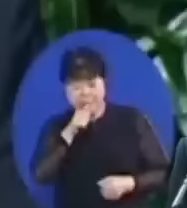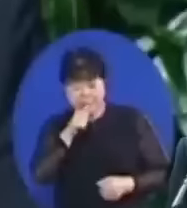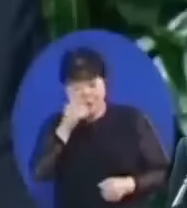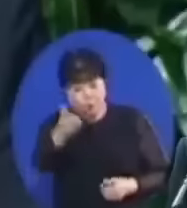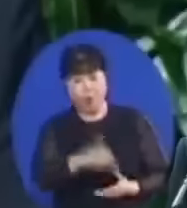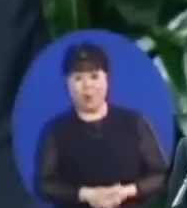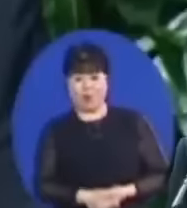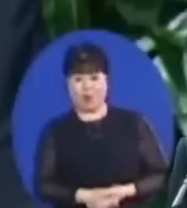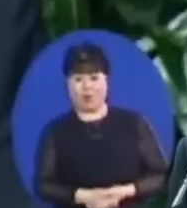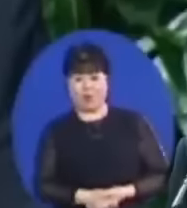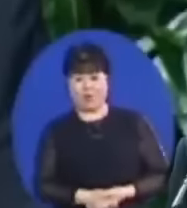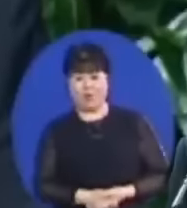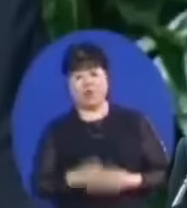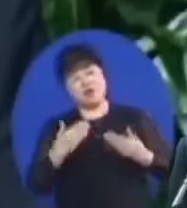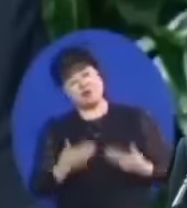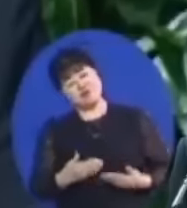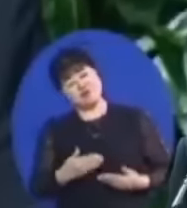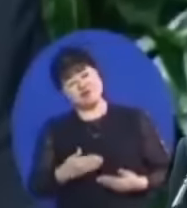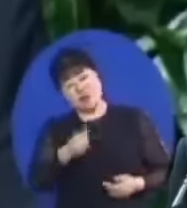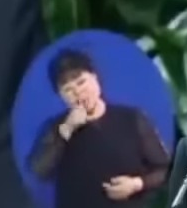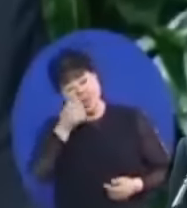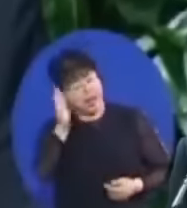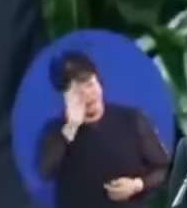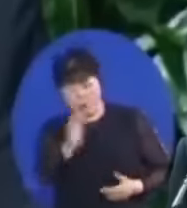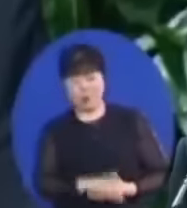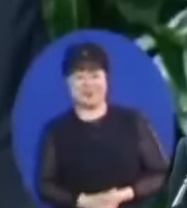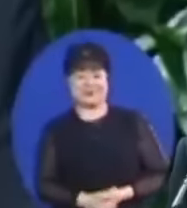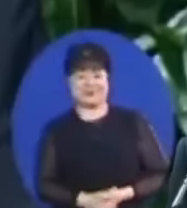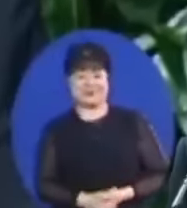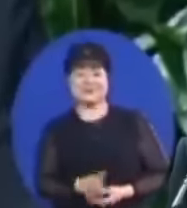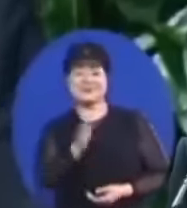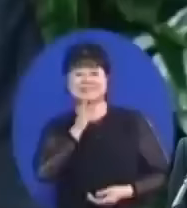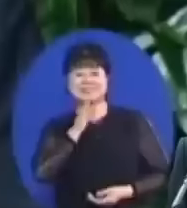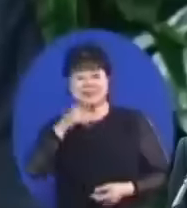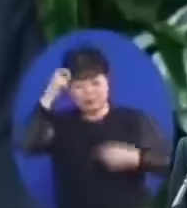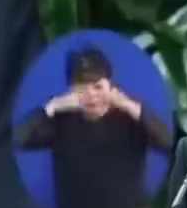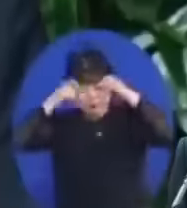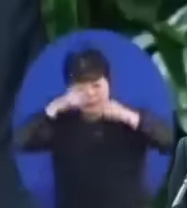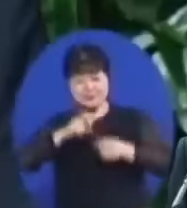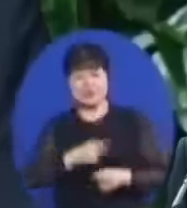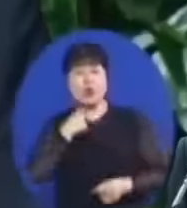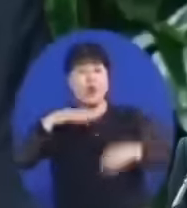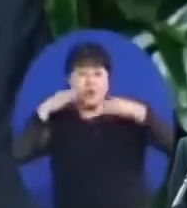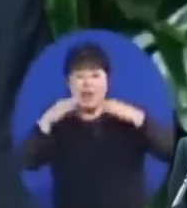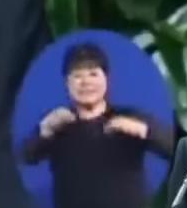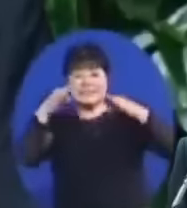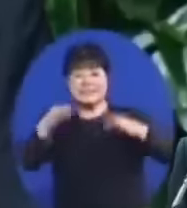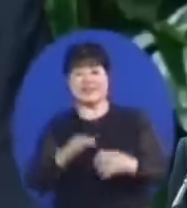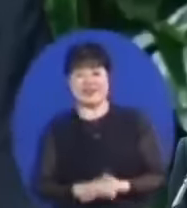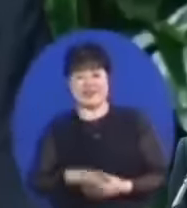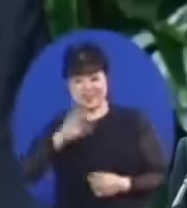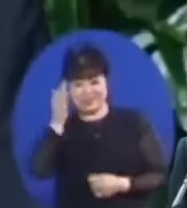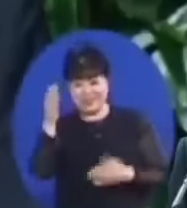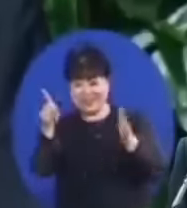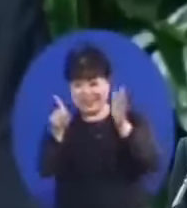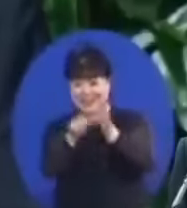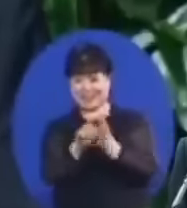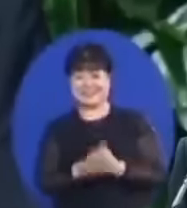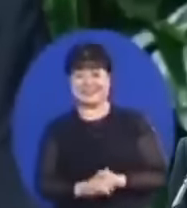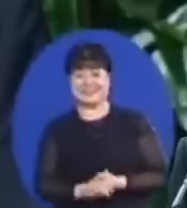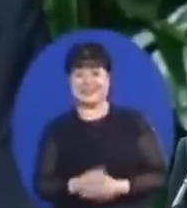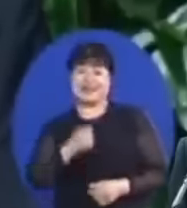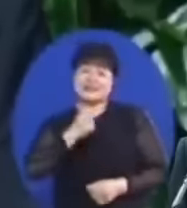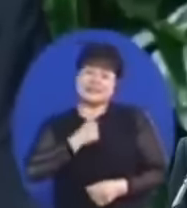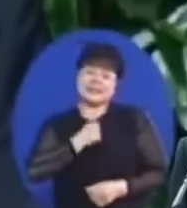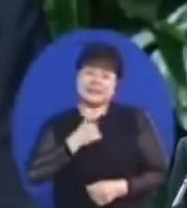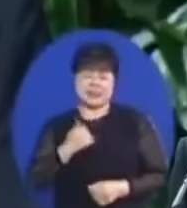않습니까? 잠잠한 애기에게 쳐단 주거든. 그러므로 우리는 울부짖고 외치고 부르짖어야 되는 것입니다.